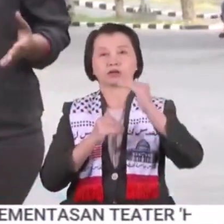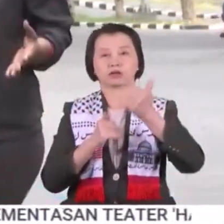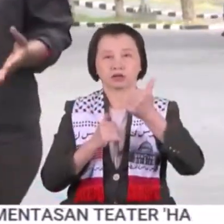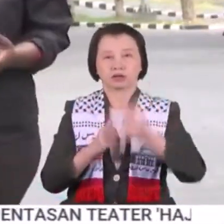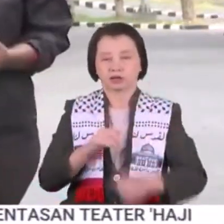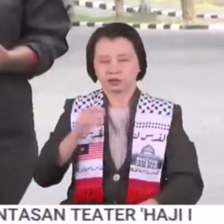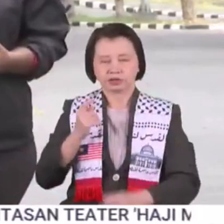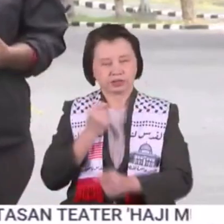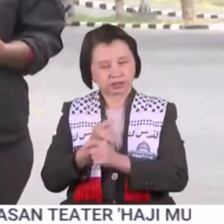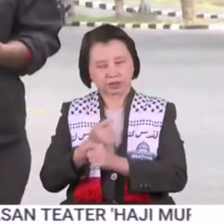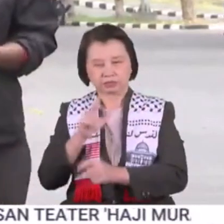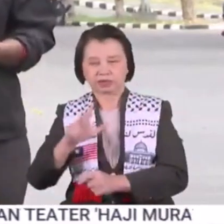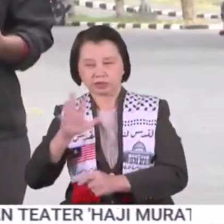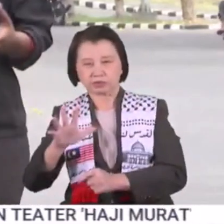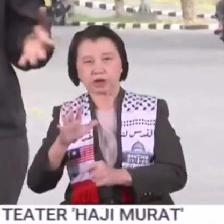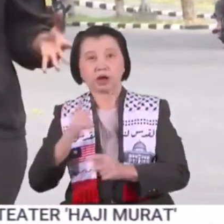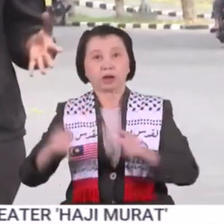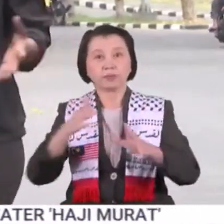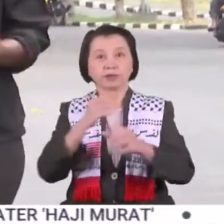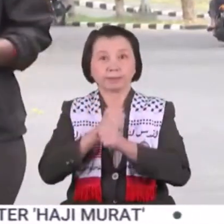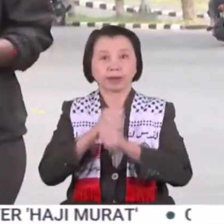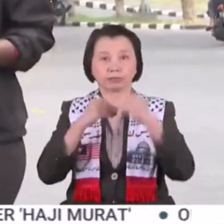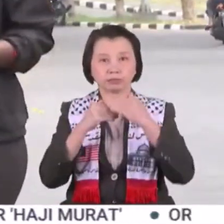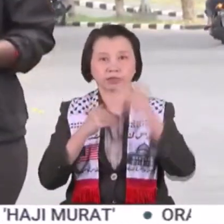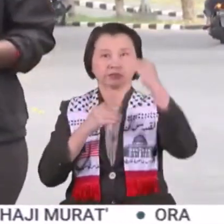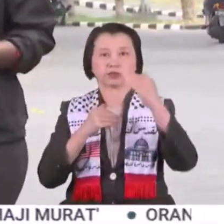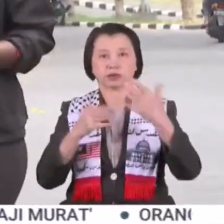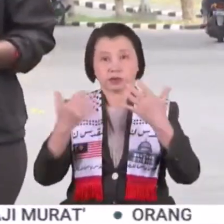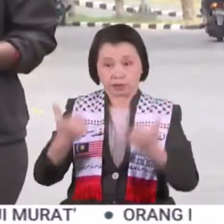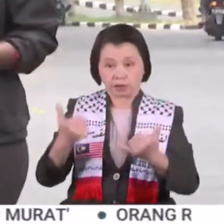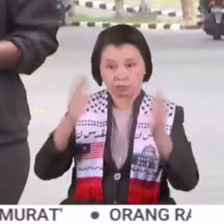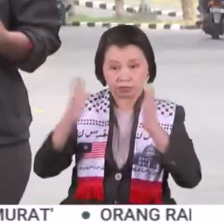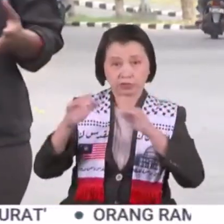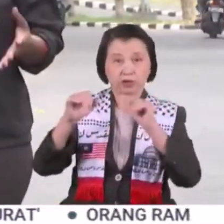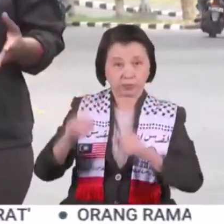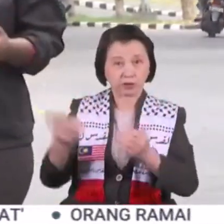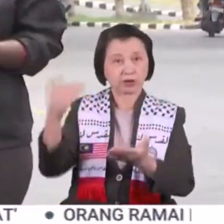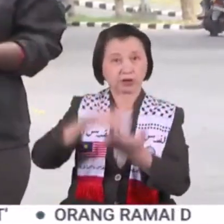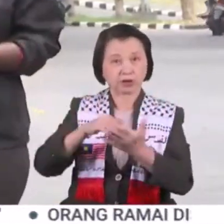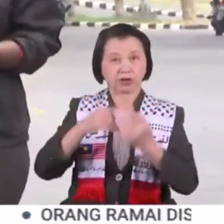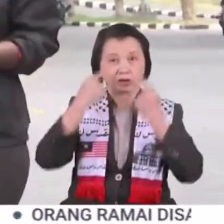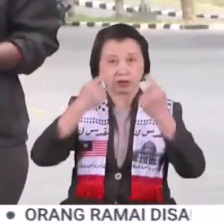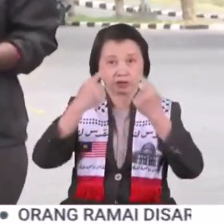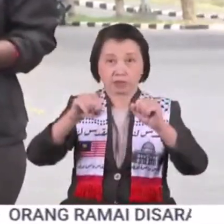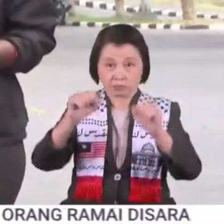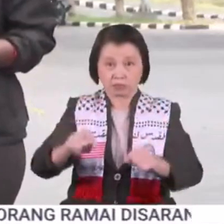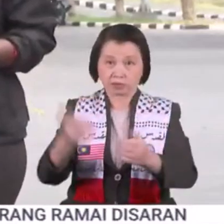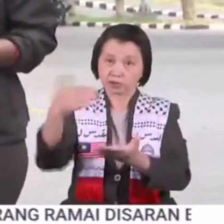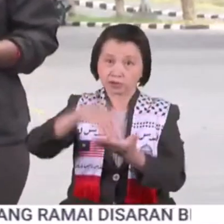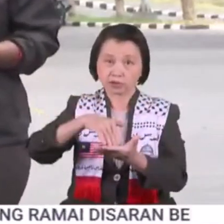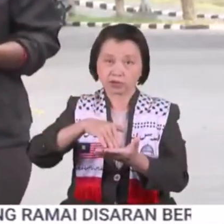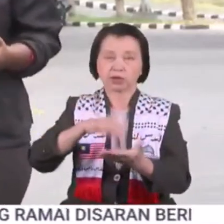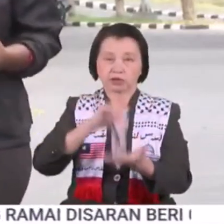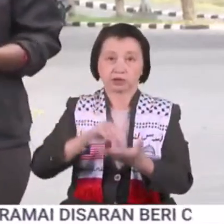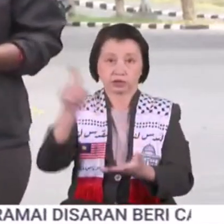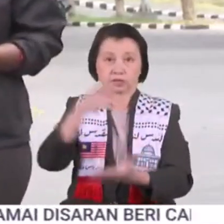ditetapkan 35 pingat emas. Adakah kontingen kali ini mampu mengulangi kejayaan itu sekali lagi di